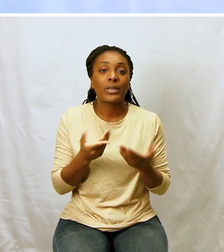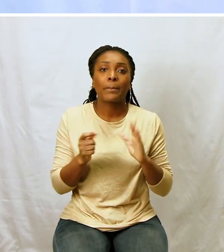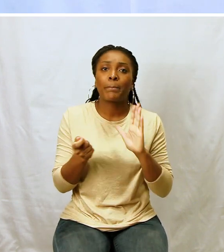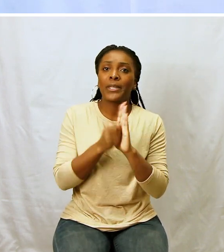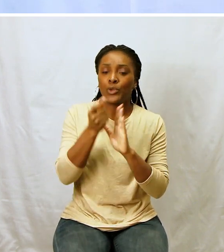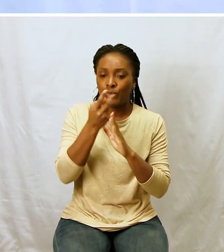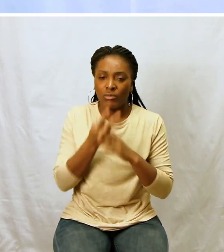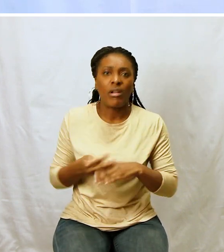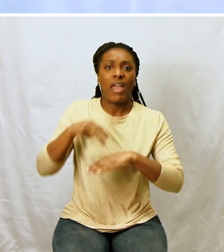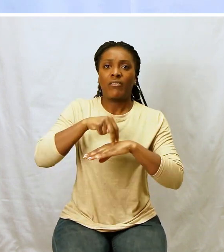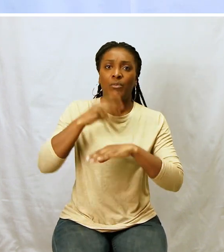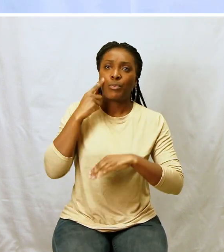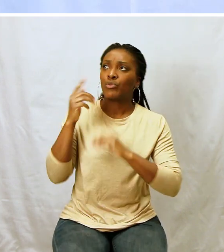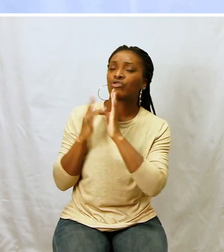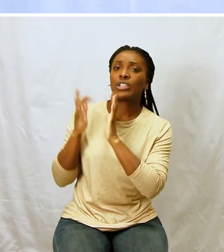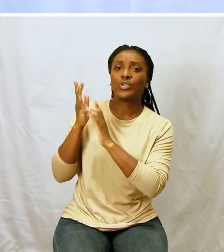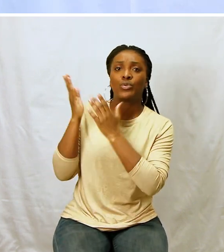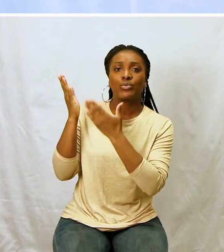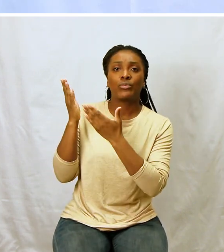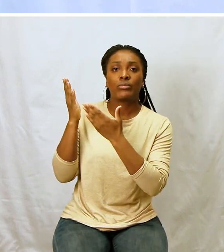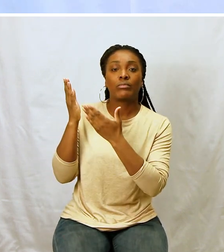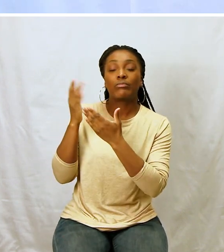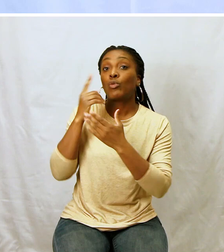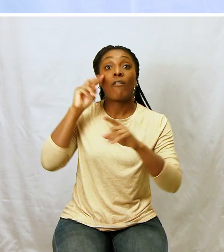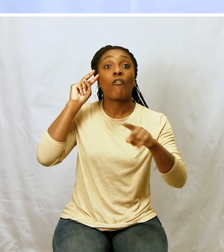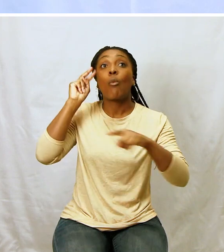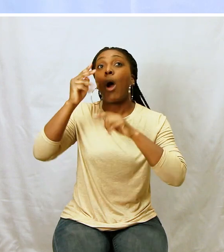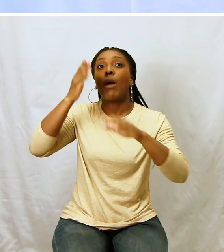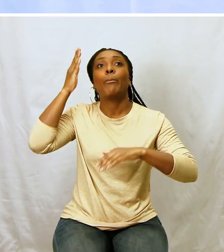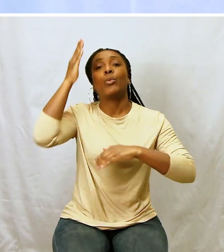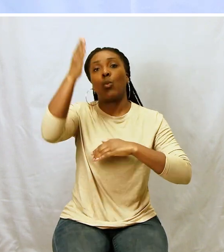lève pour Christ, on voit plus loin.